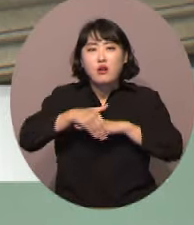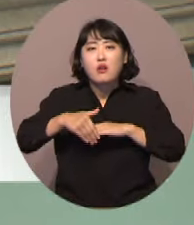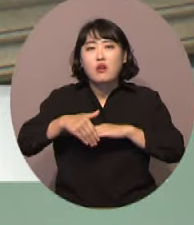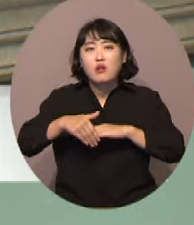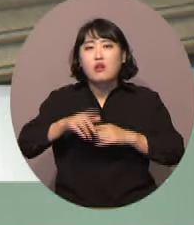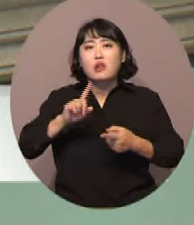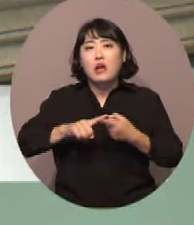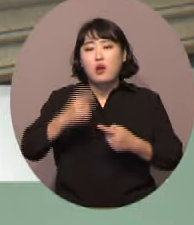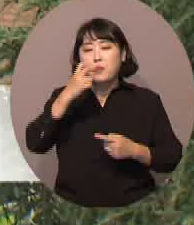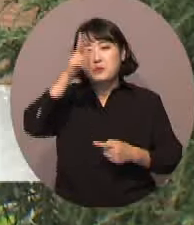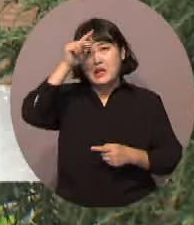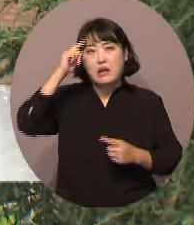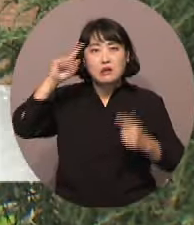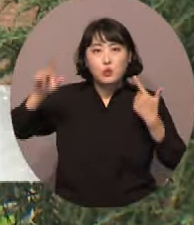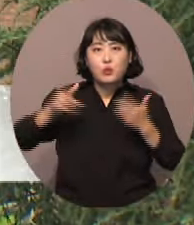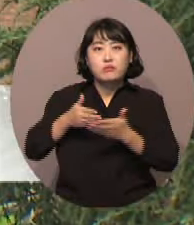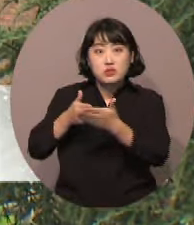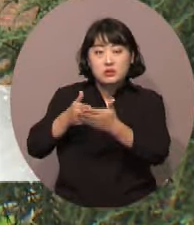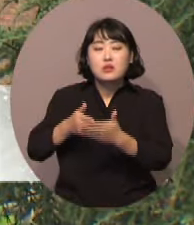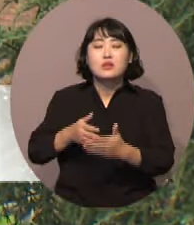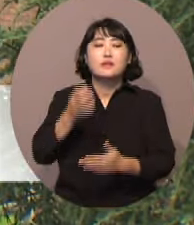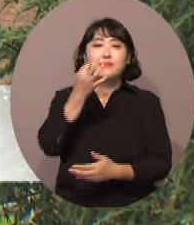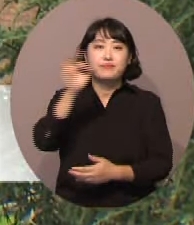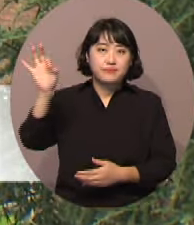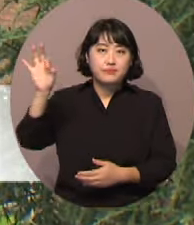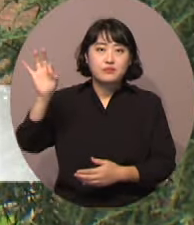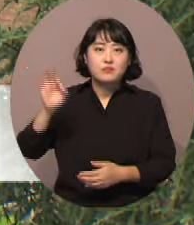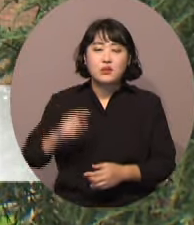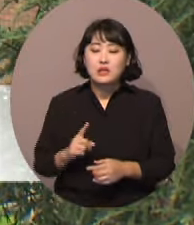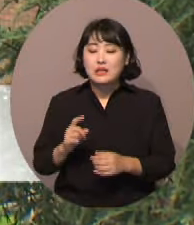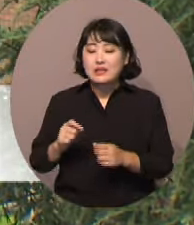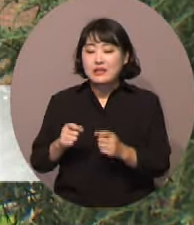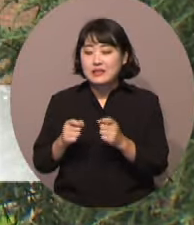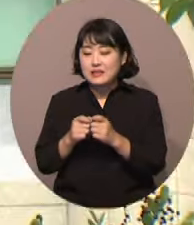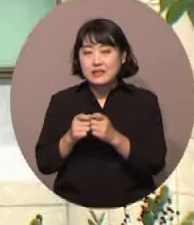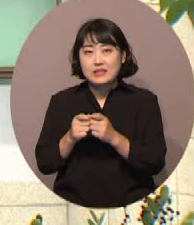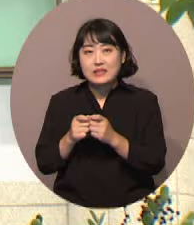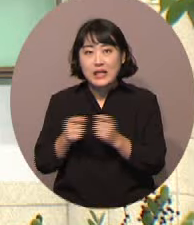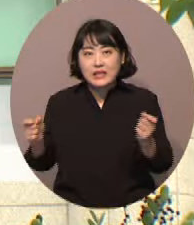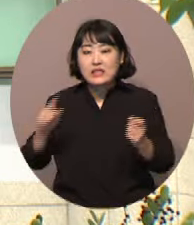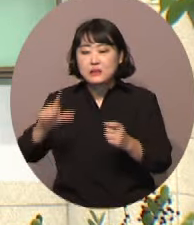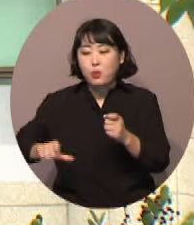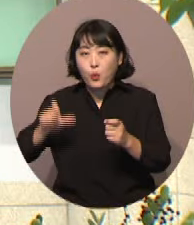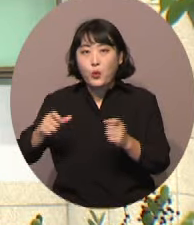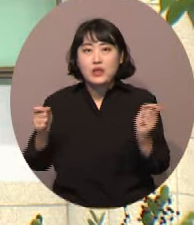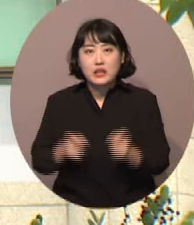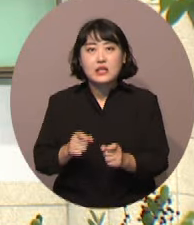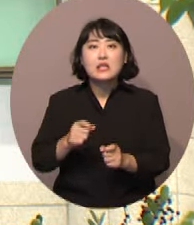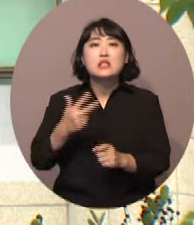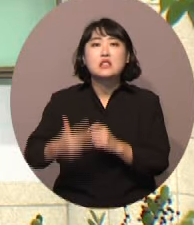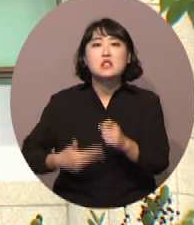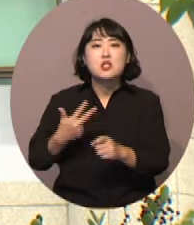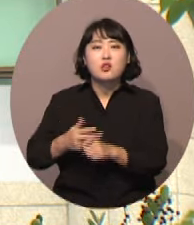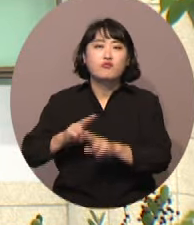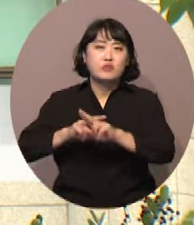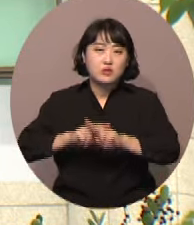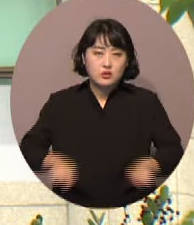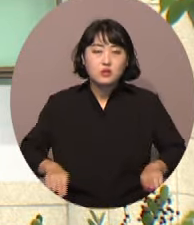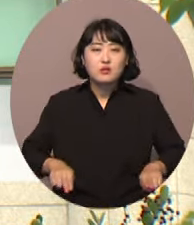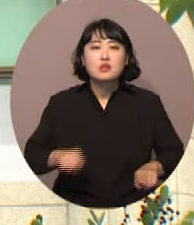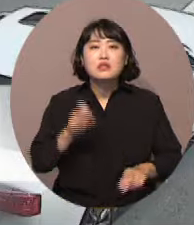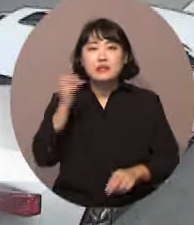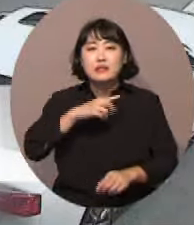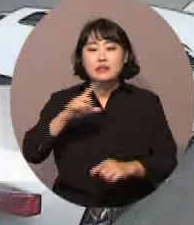항소를 받아들여 일심에서 선고한 장기 15년 단기 7년을 파괴하고 장 단기형 없이